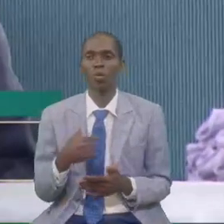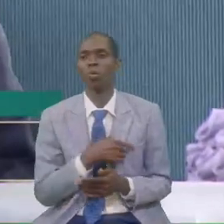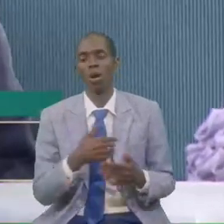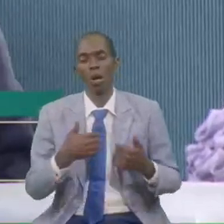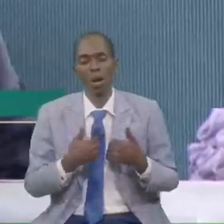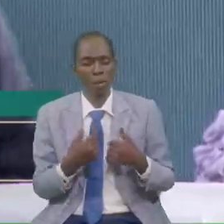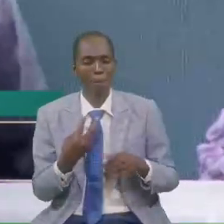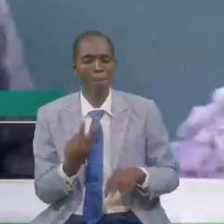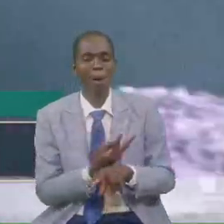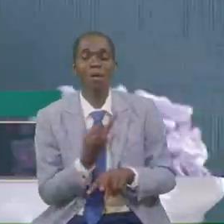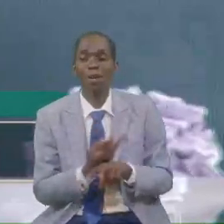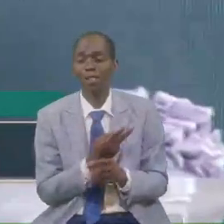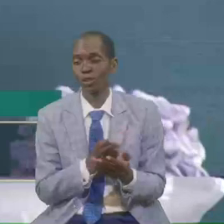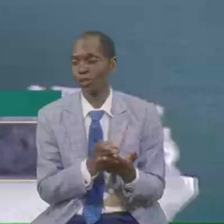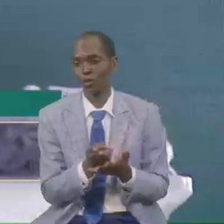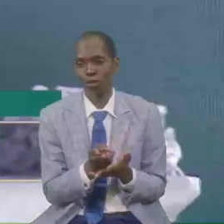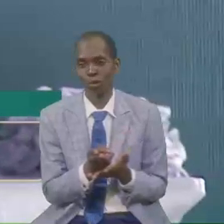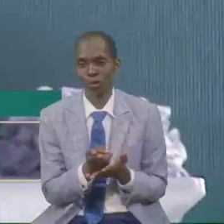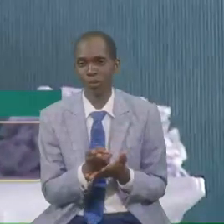Il y a la vérité mathématique.